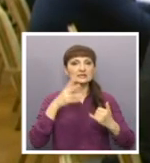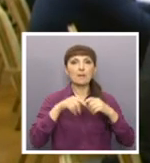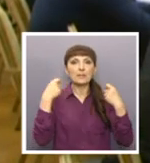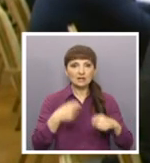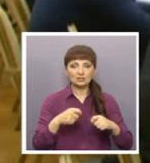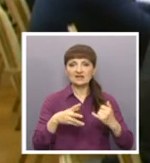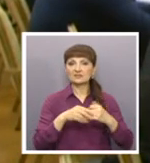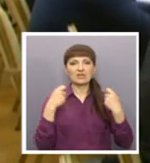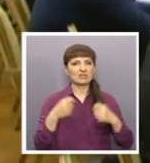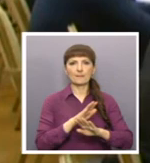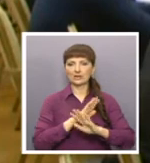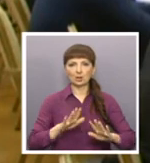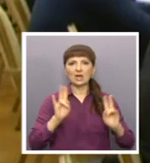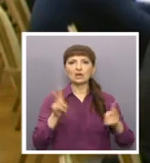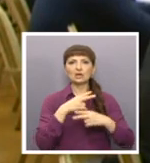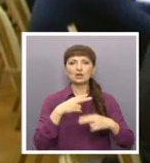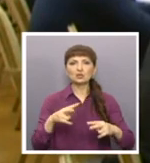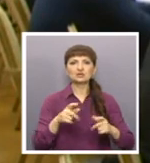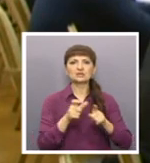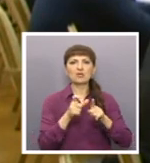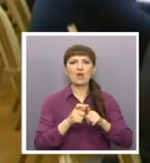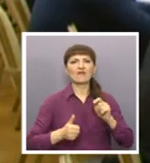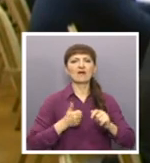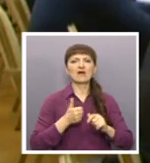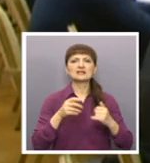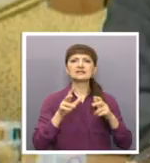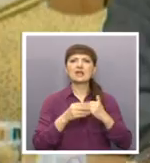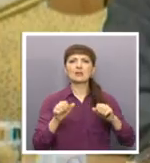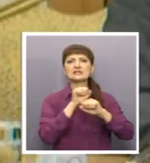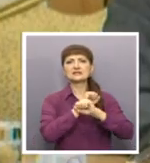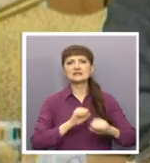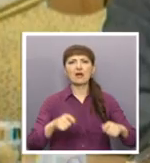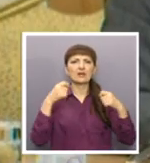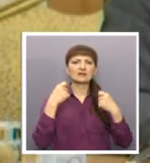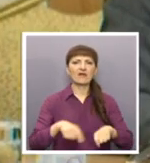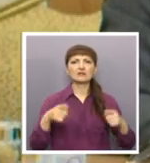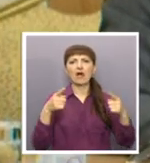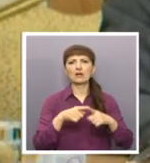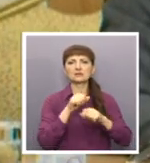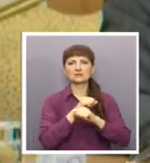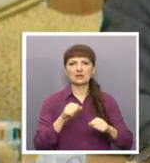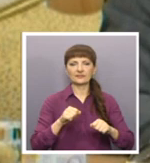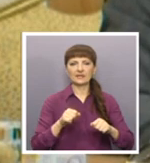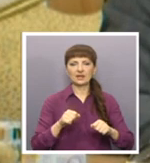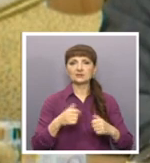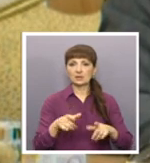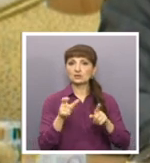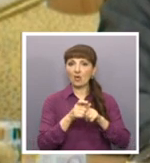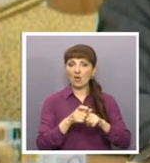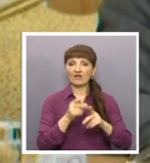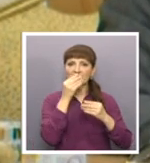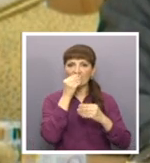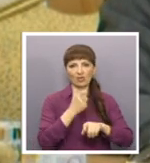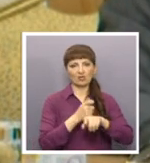а земля не продается. Не нужно высоких фраз, что нельзя продавать мать родину, в аренду ее отдавать. Слово – это сила. Но его